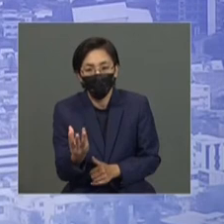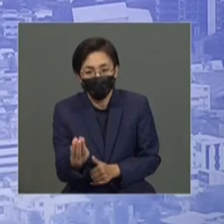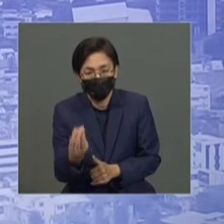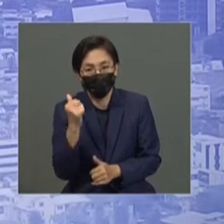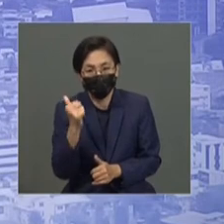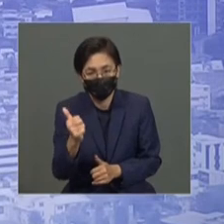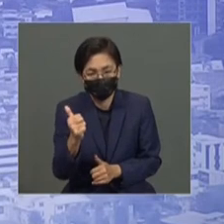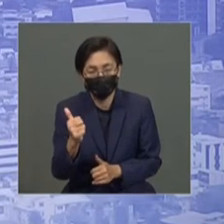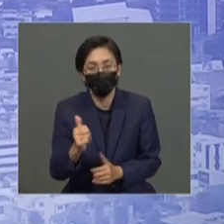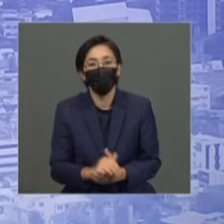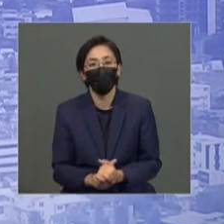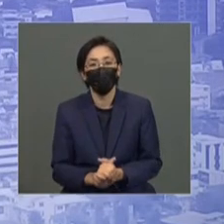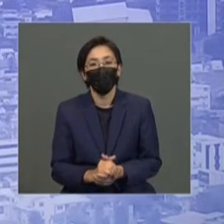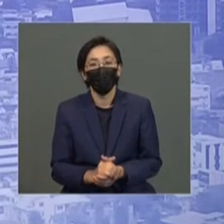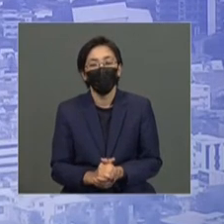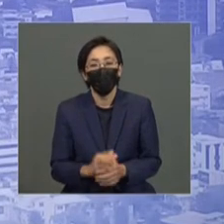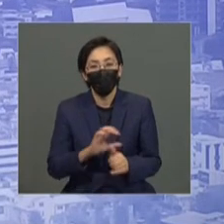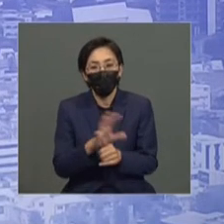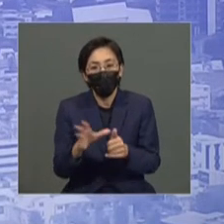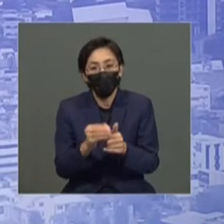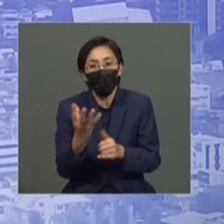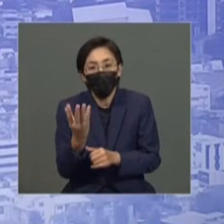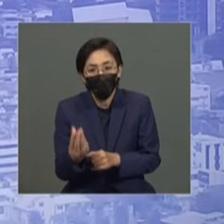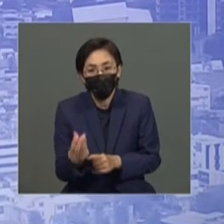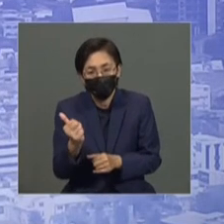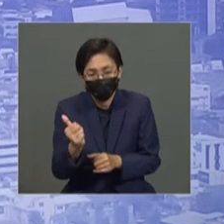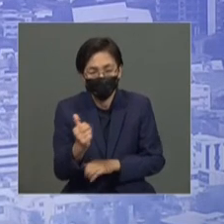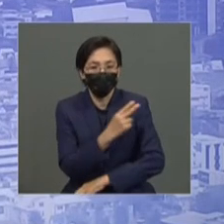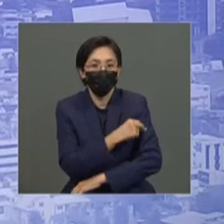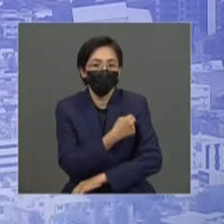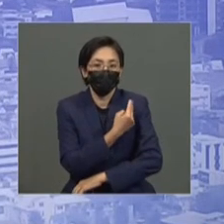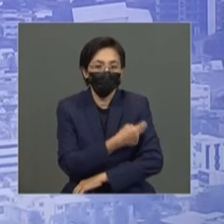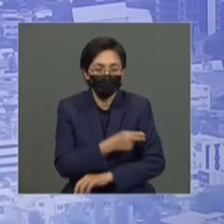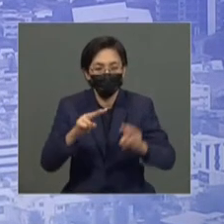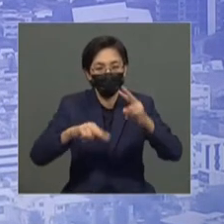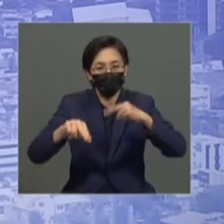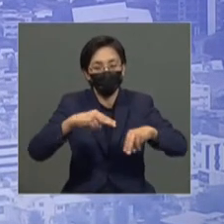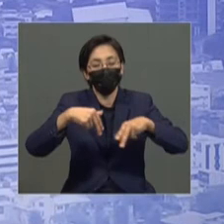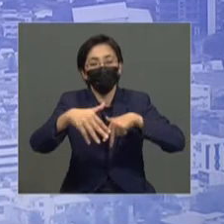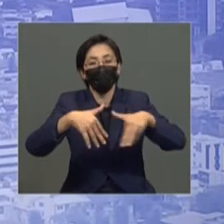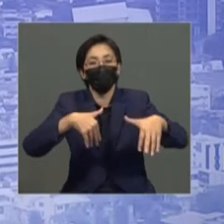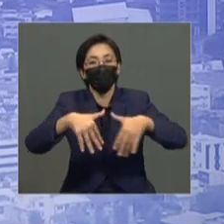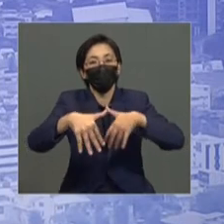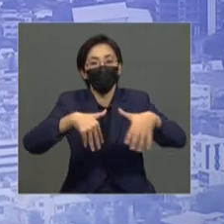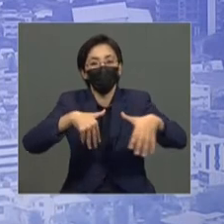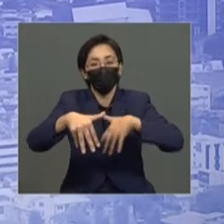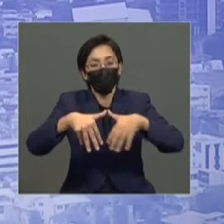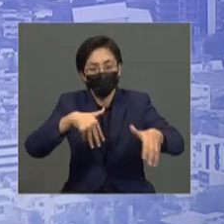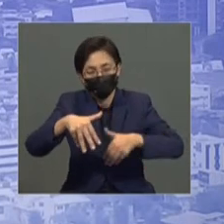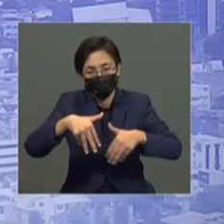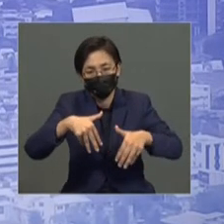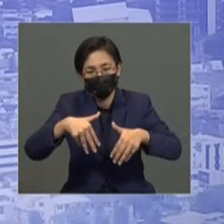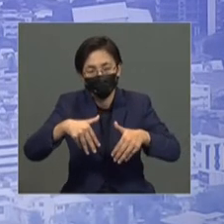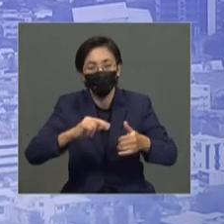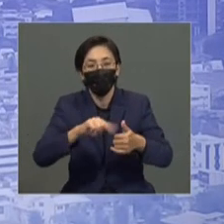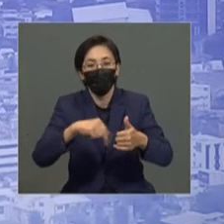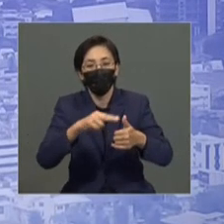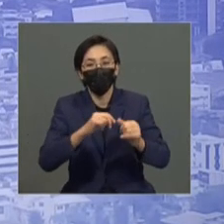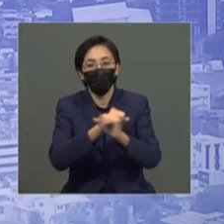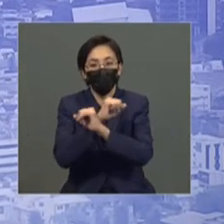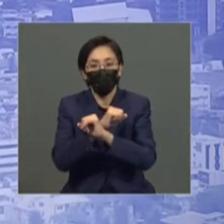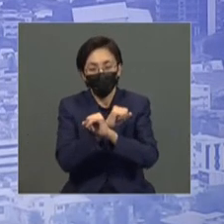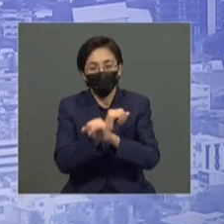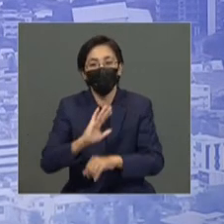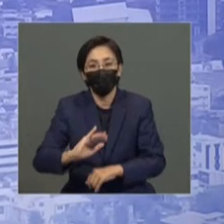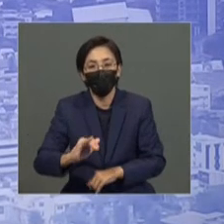ได้ระบบสาธารณสุขที่จะรองรับให้การดูแลพี่น้องประชาชนเข้ารับการรักษาได้อย่างปลอดภัยก็จะ